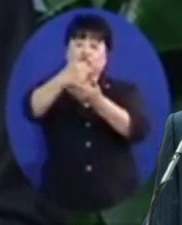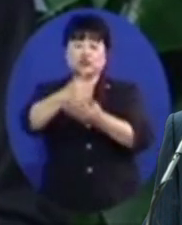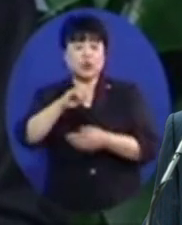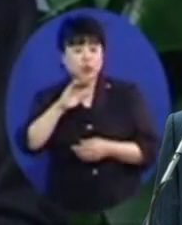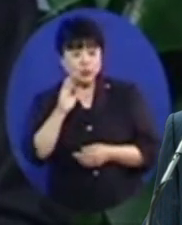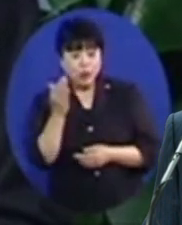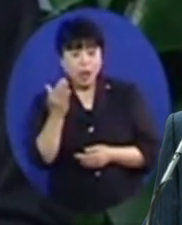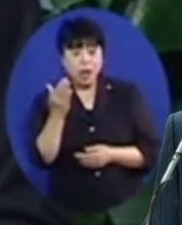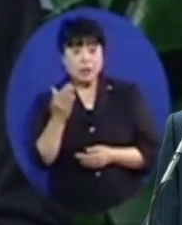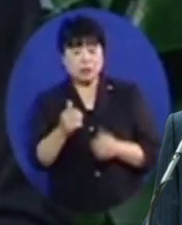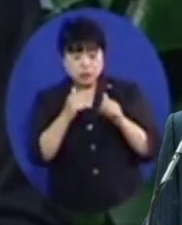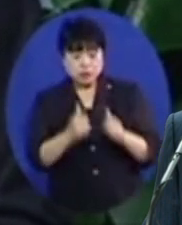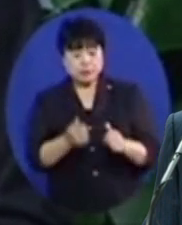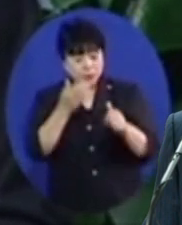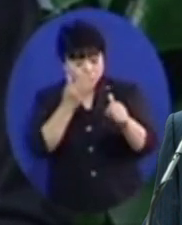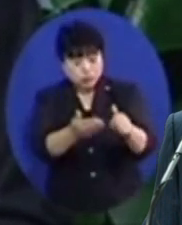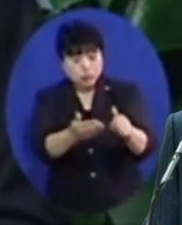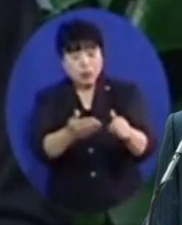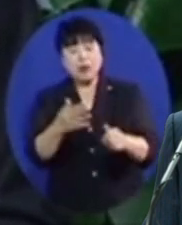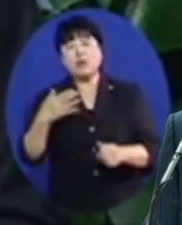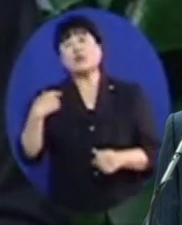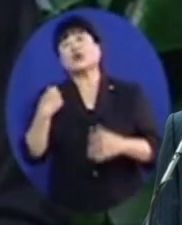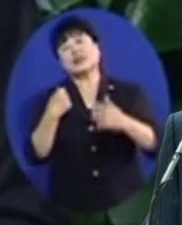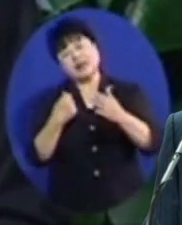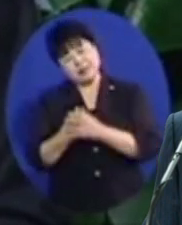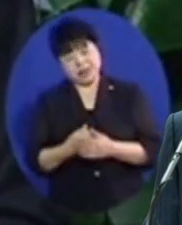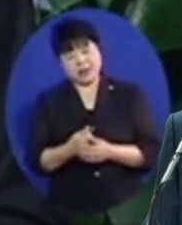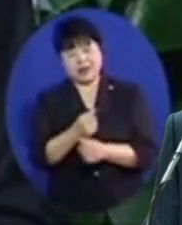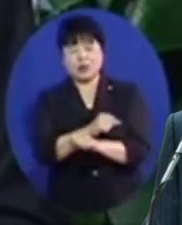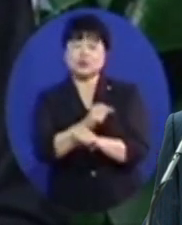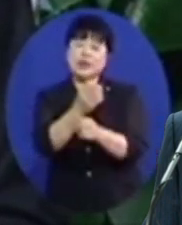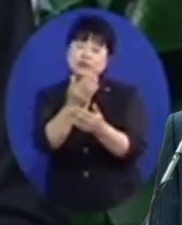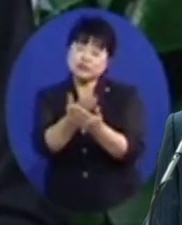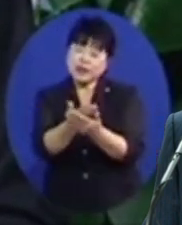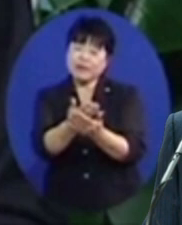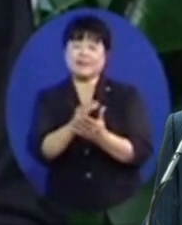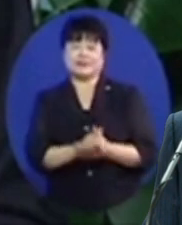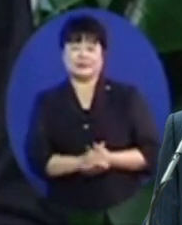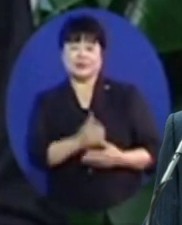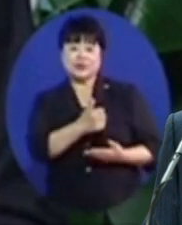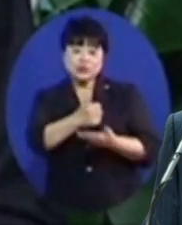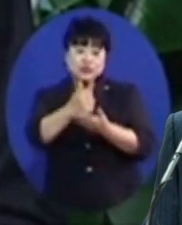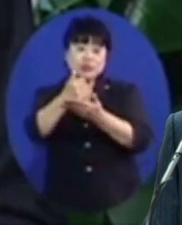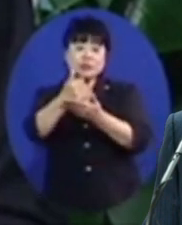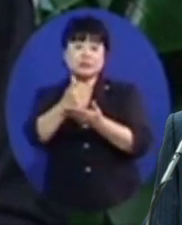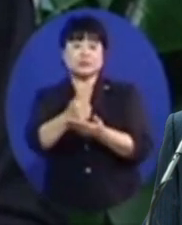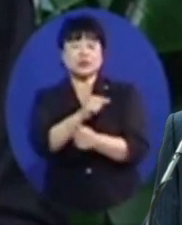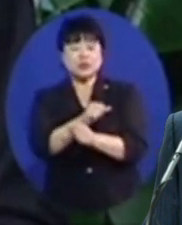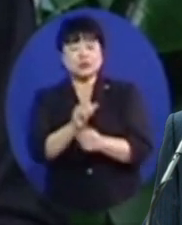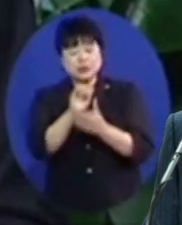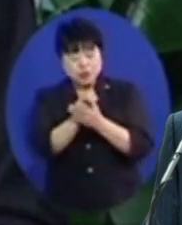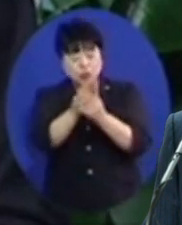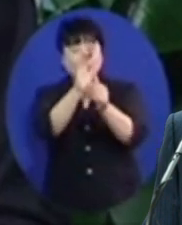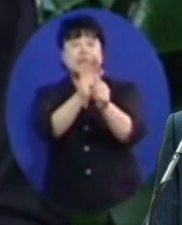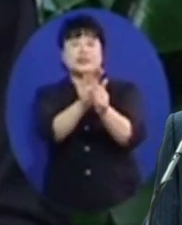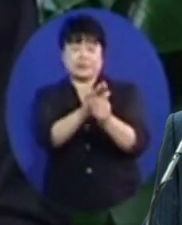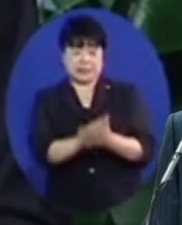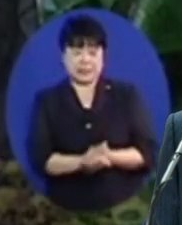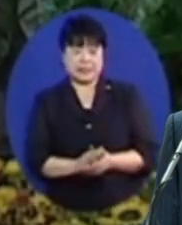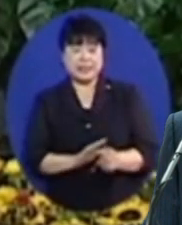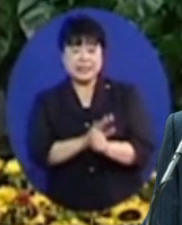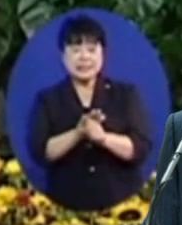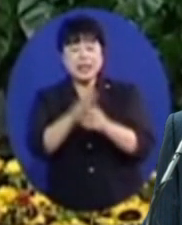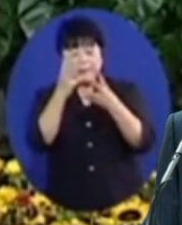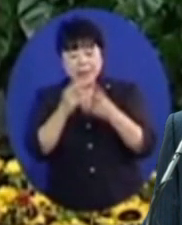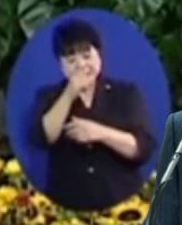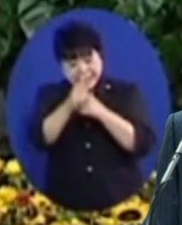되어서 심판할 것을 알지 못합니다. 용서하여 주시옵소서. 주님은 오히려 용서의 기도를 하는 것입니다. 사랑이